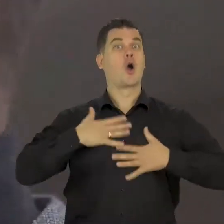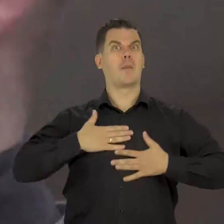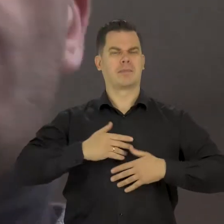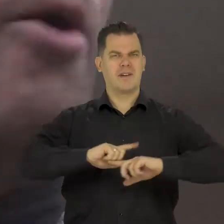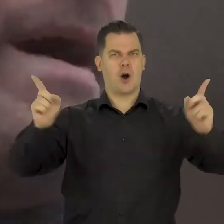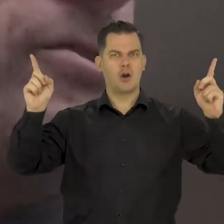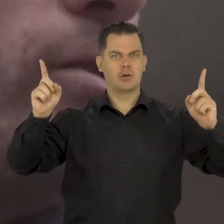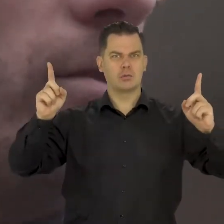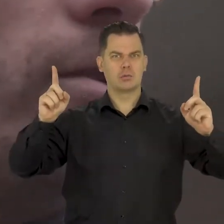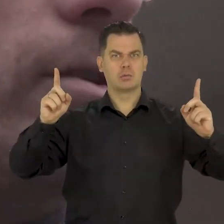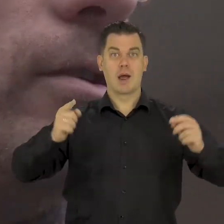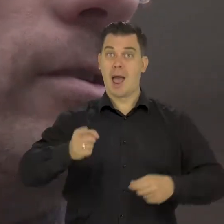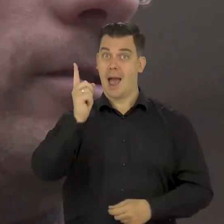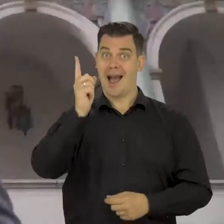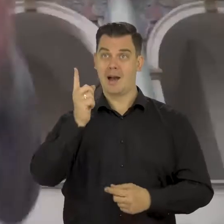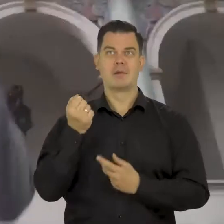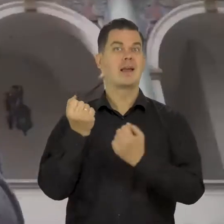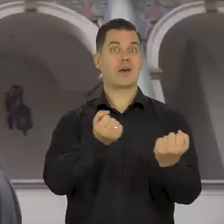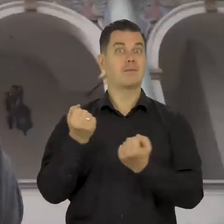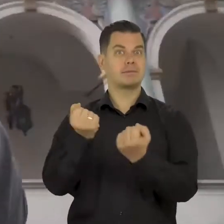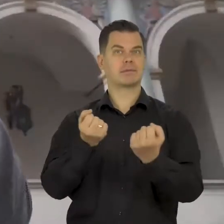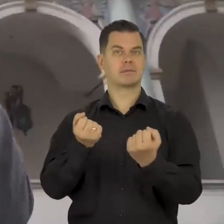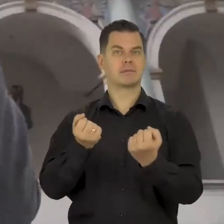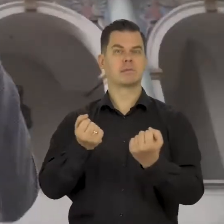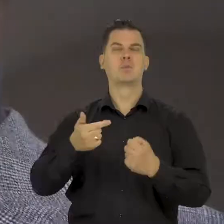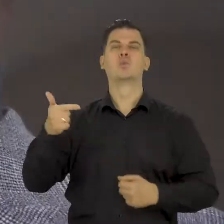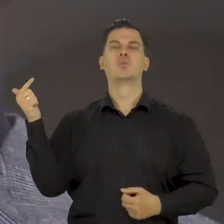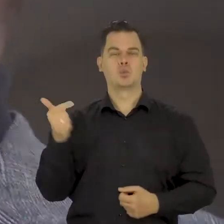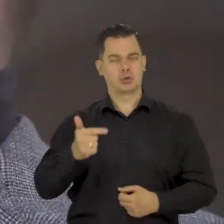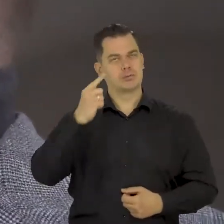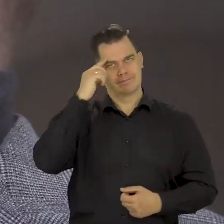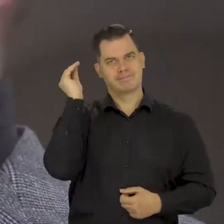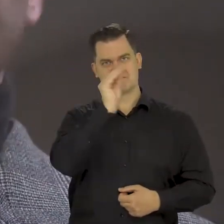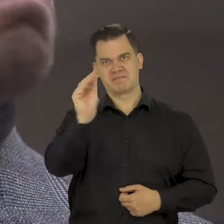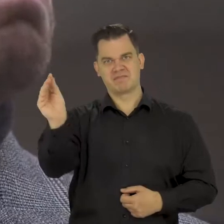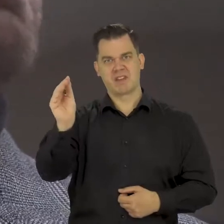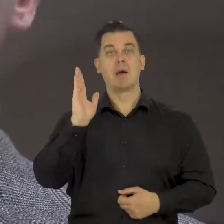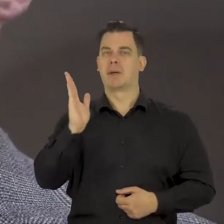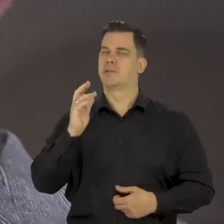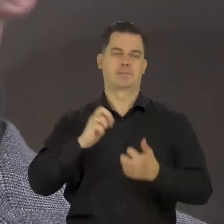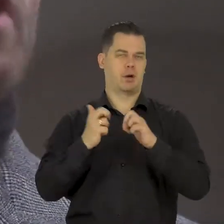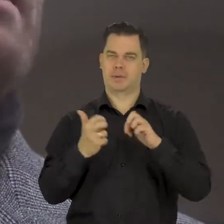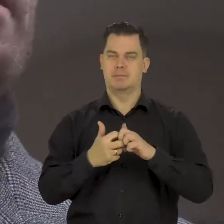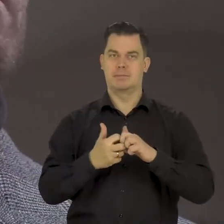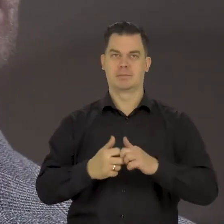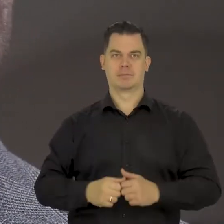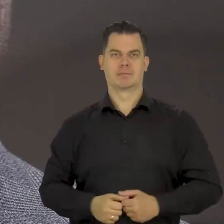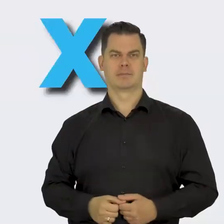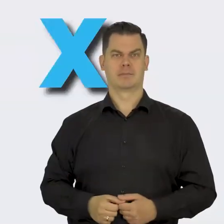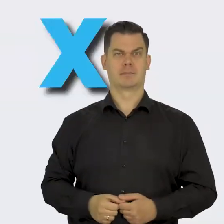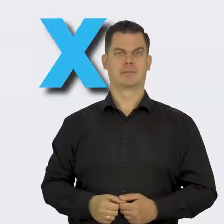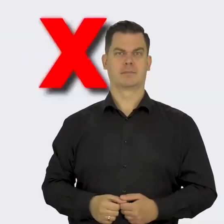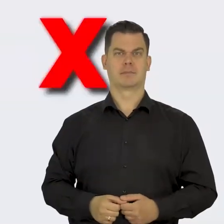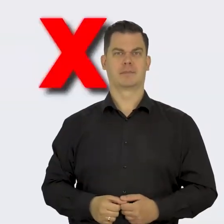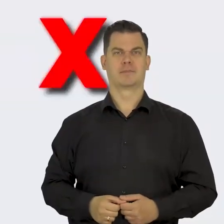nie wolno się kąpać. A kierowcy muszą się liczyć z utrudnieniami.